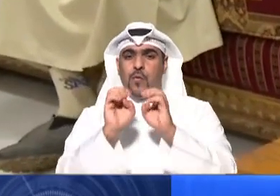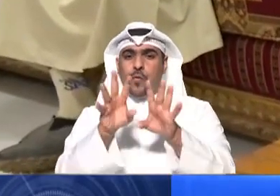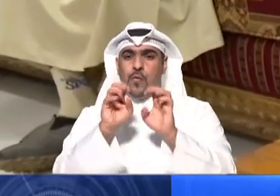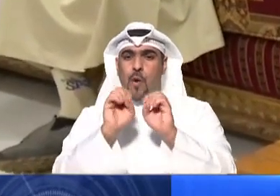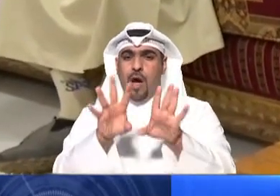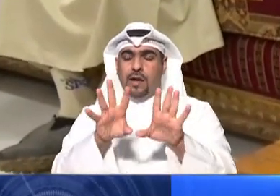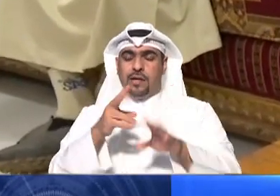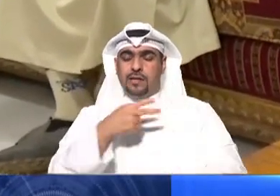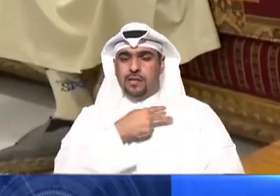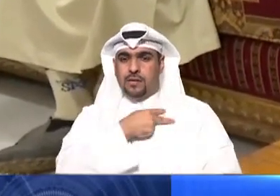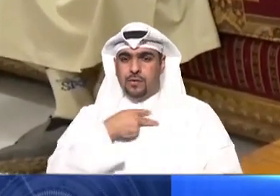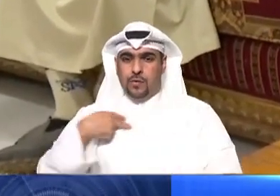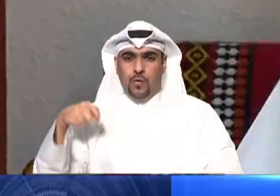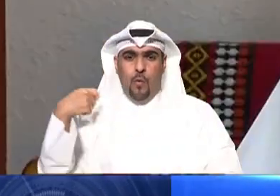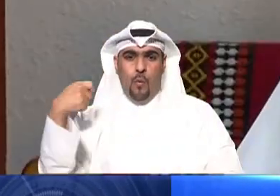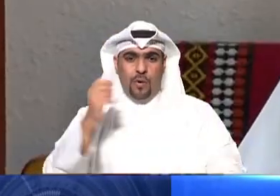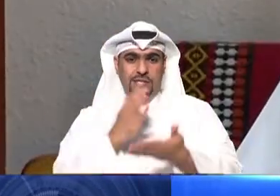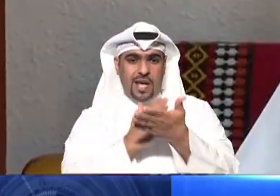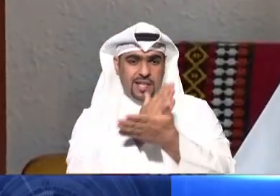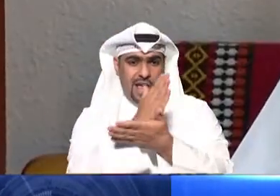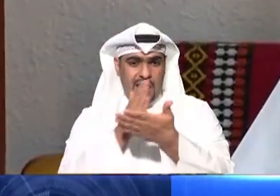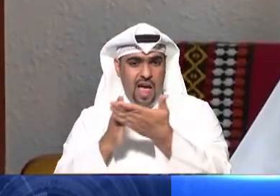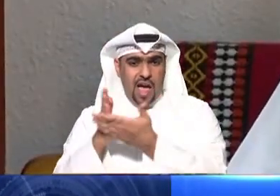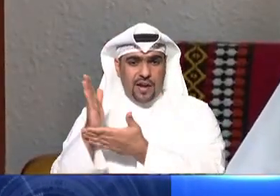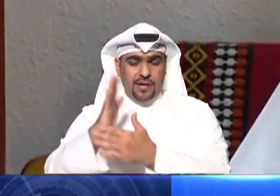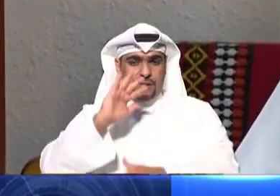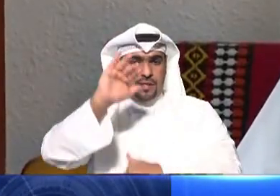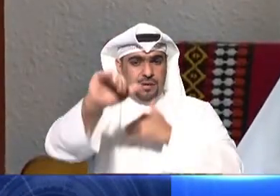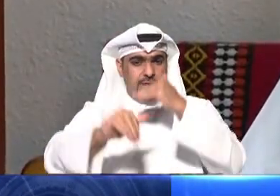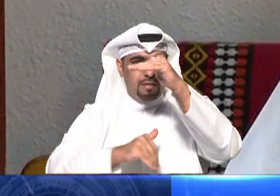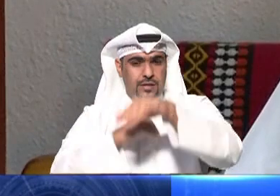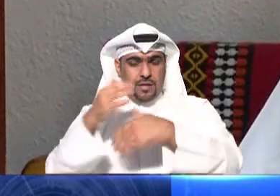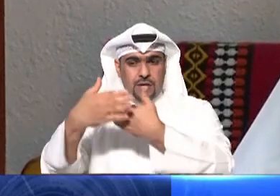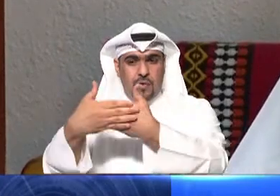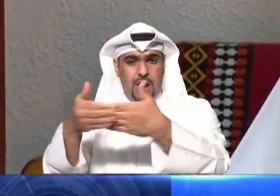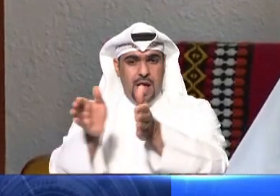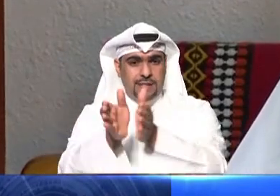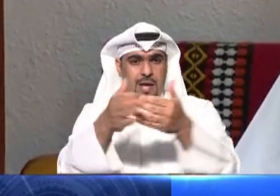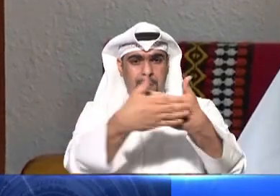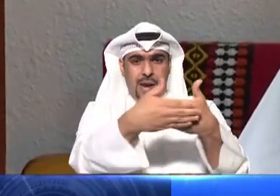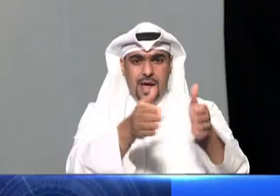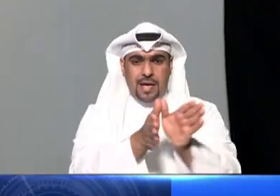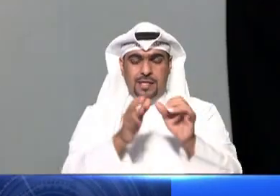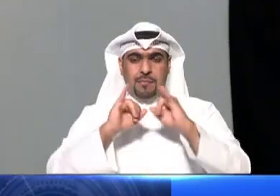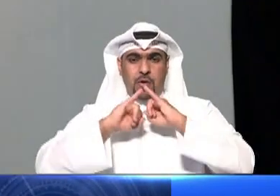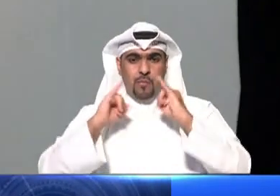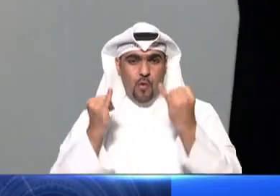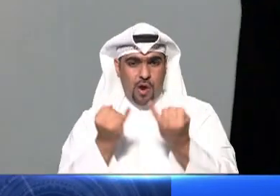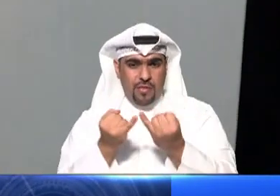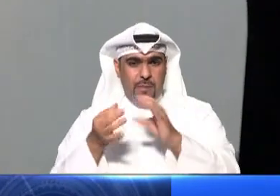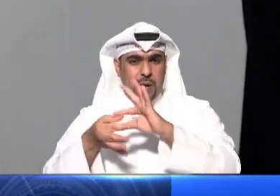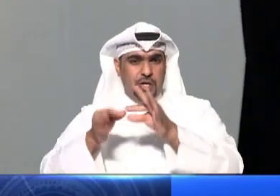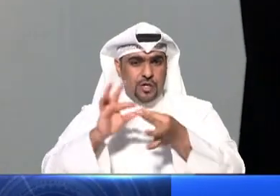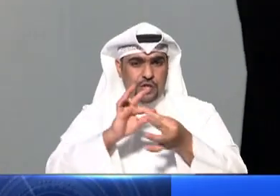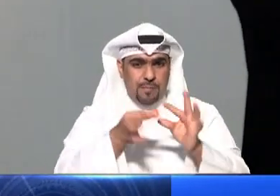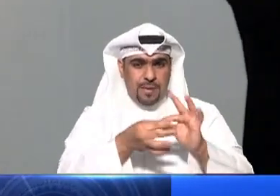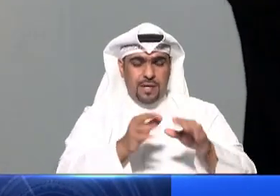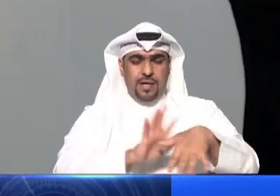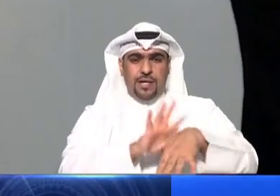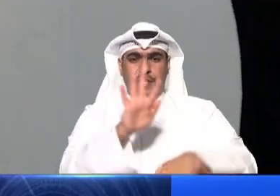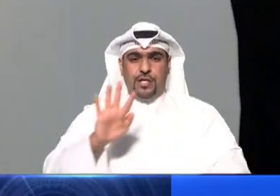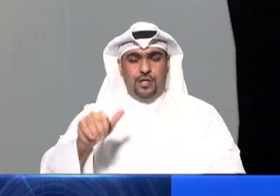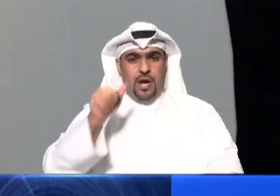الدبلوماسي المعتمدين لدى السودان وبعض الأحزاب السودانية ومنظمات المجتمع المدني التي جاءت معزية في